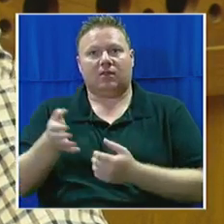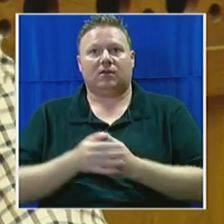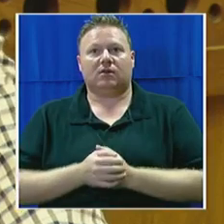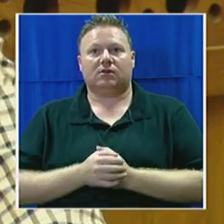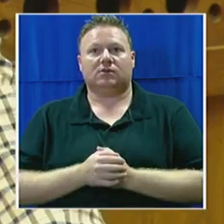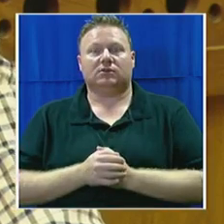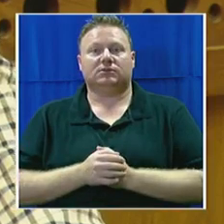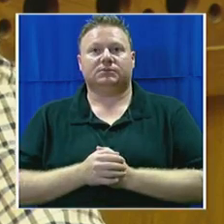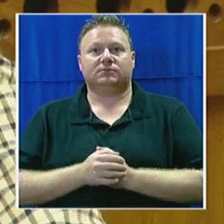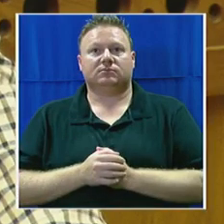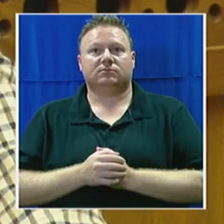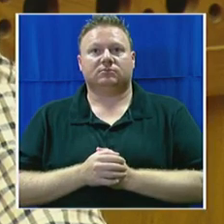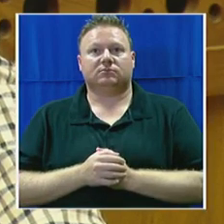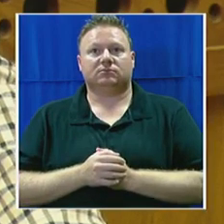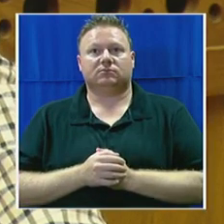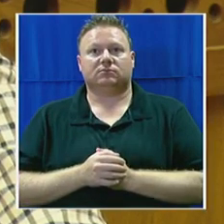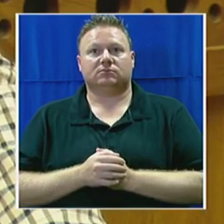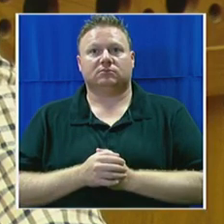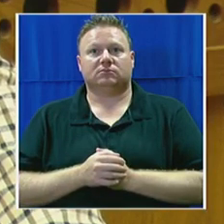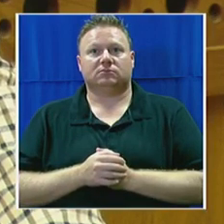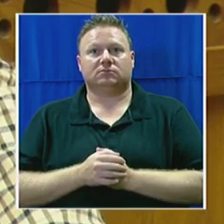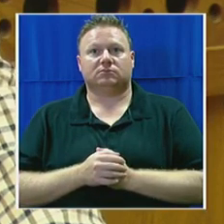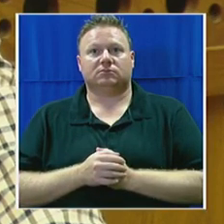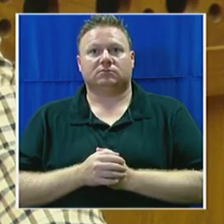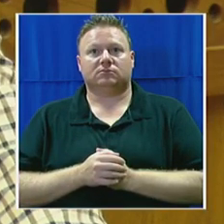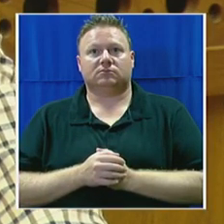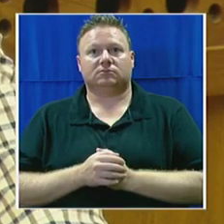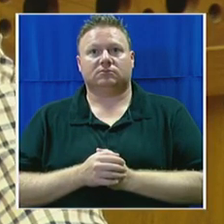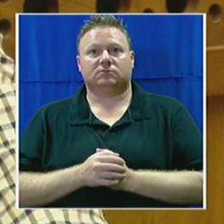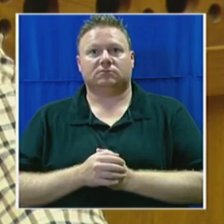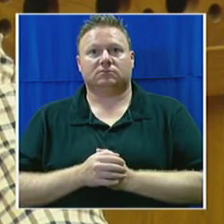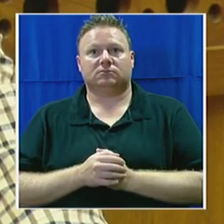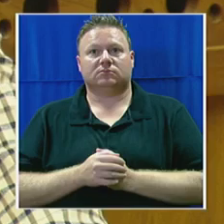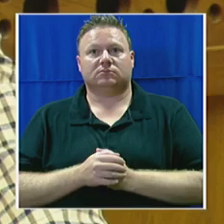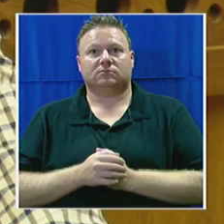Izidingo zalowo nalowo mphakathi